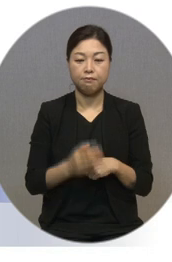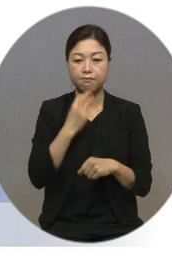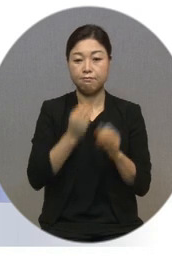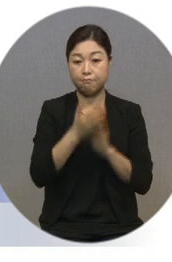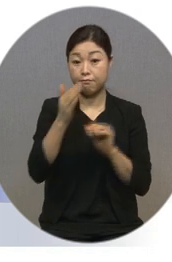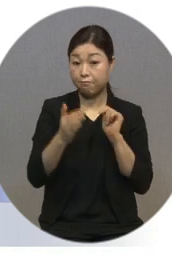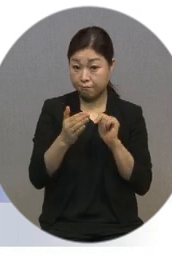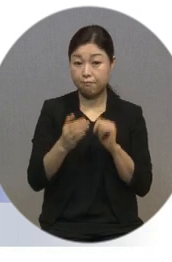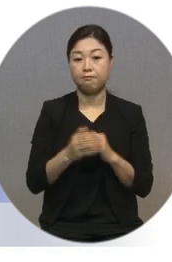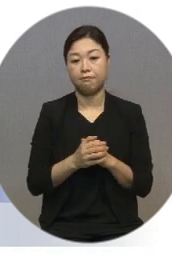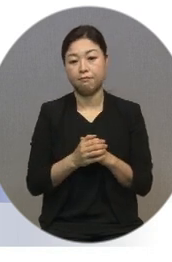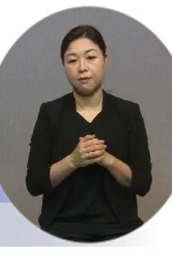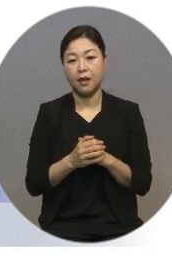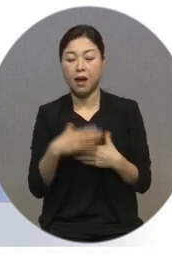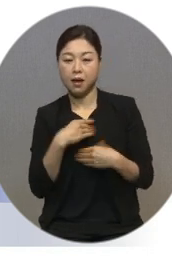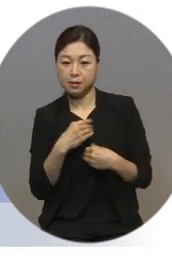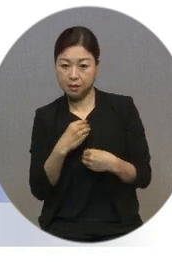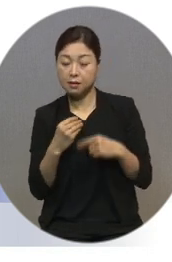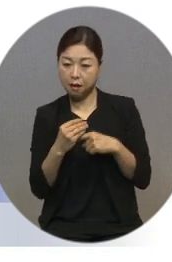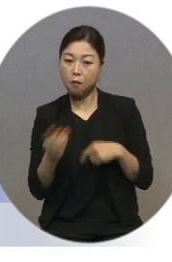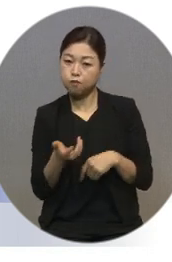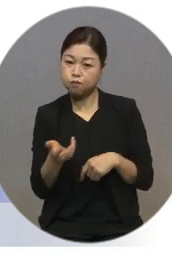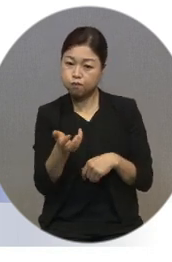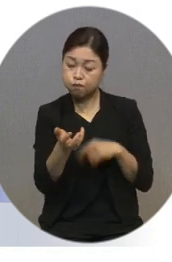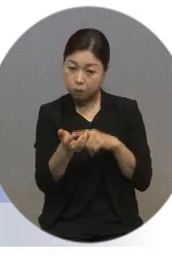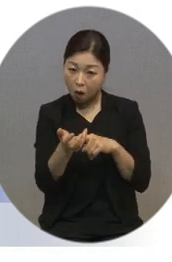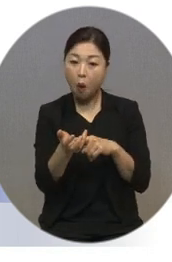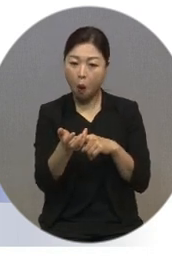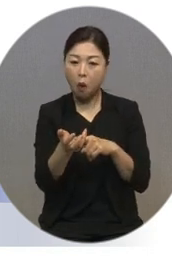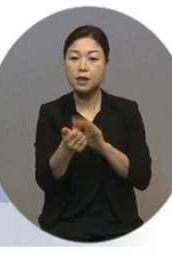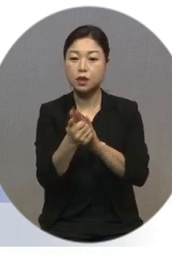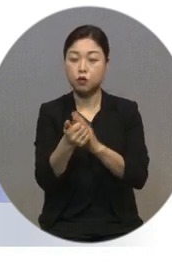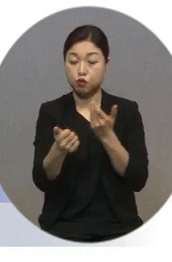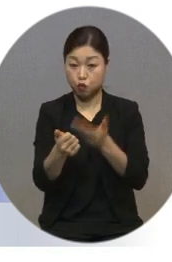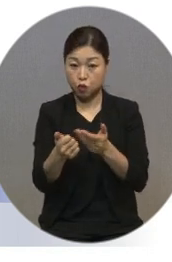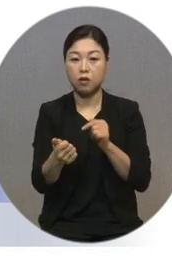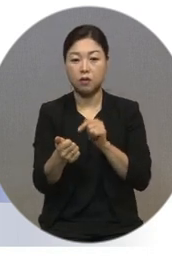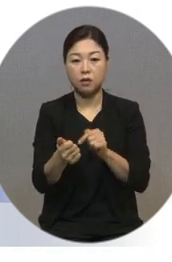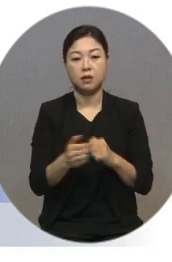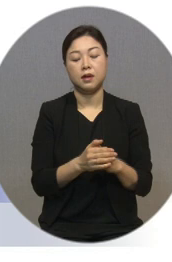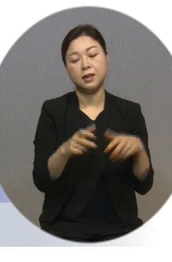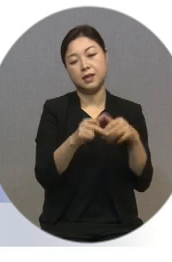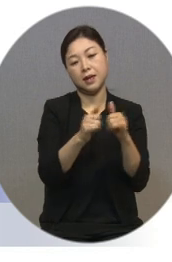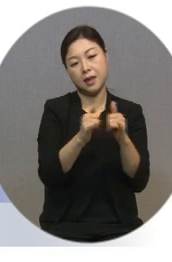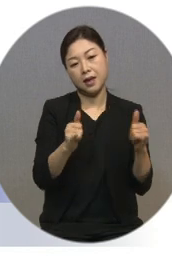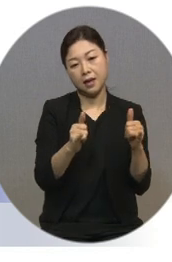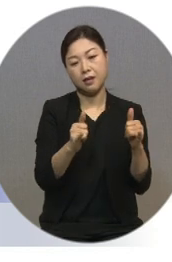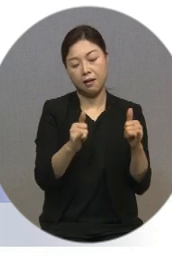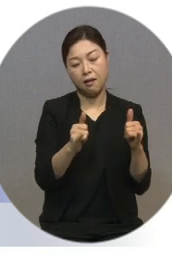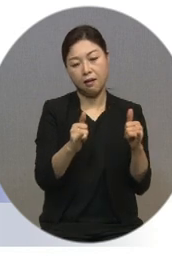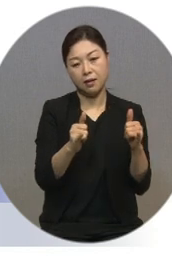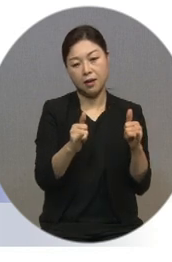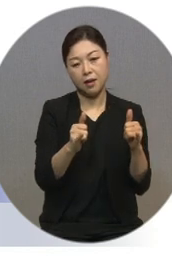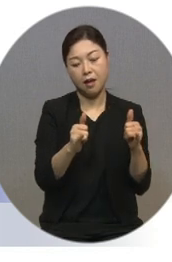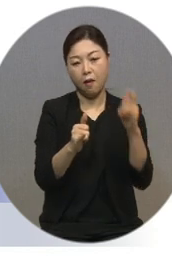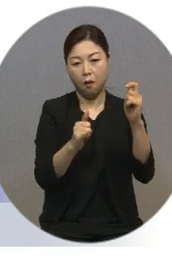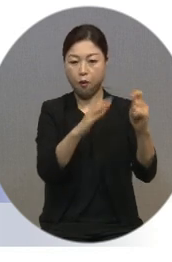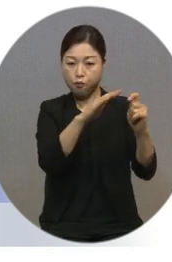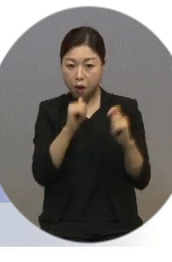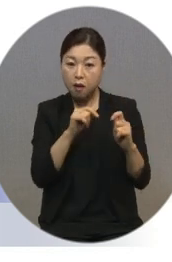서울시는 안전한 이동권 보장을 위해서 장애인 콜택시를 증차하는 등 장애인의 이동권을